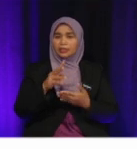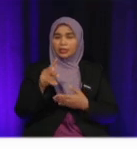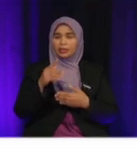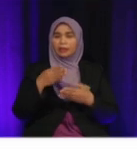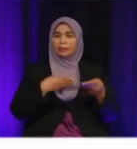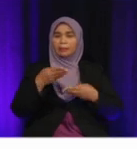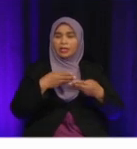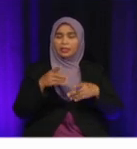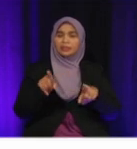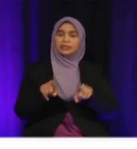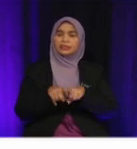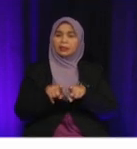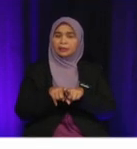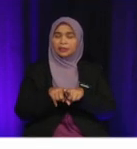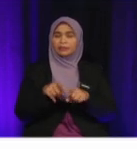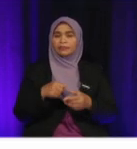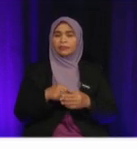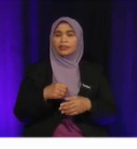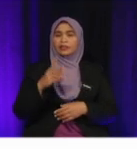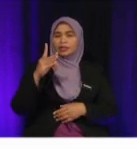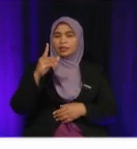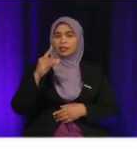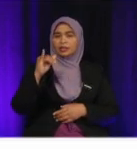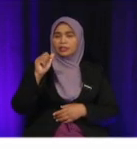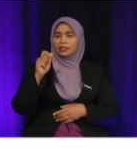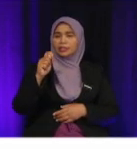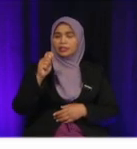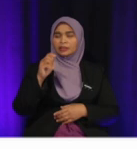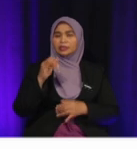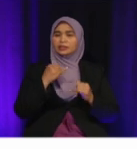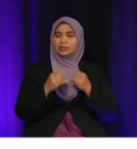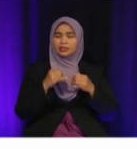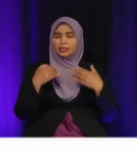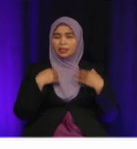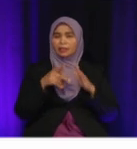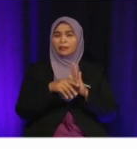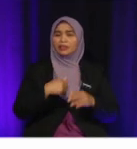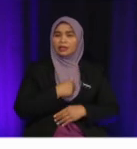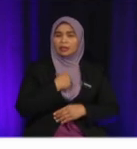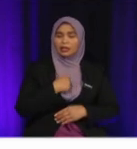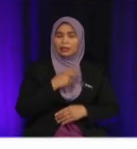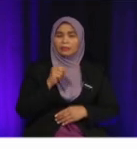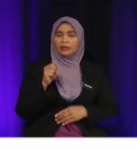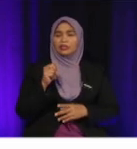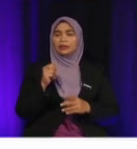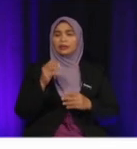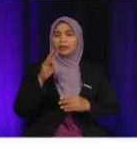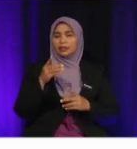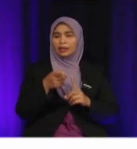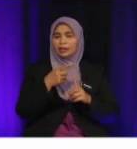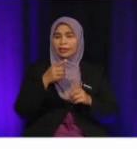juga. Ya, balasan yang sama. Diat jika ada pengampunan daripada mangsa, tapi taklah sama dengan diat pembunuhan tadi